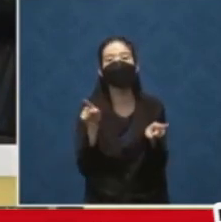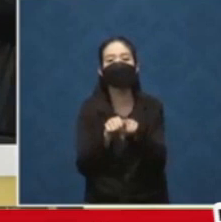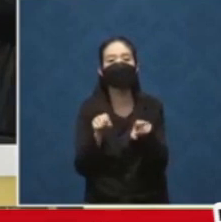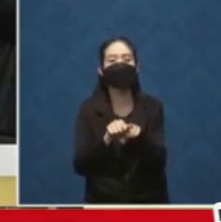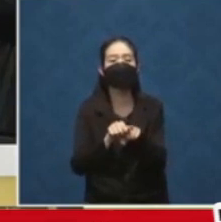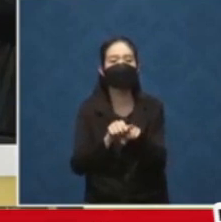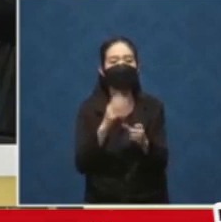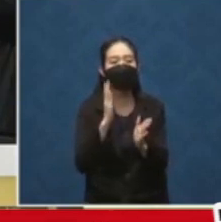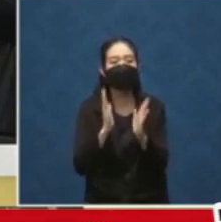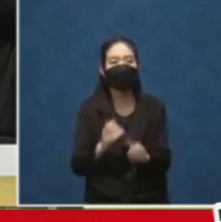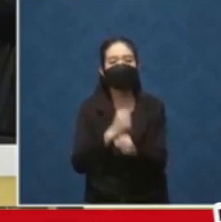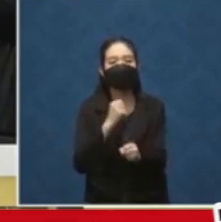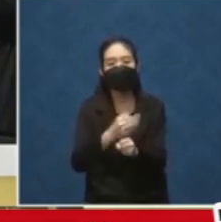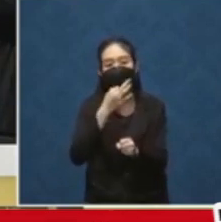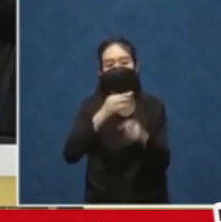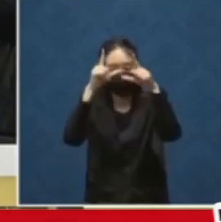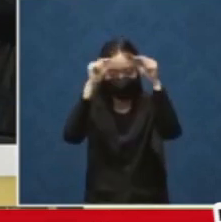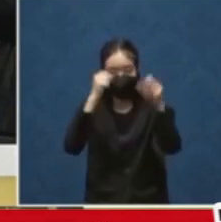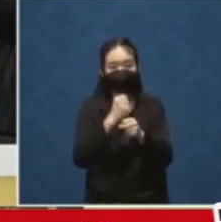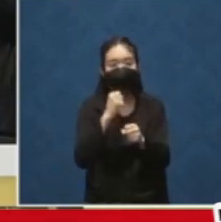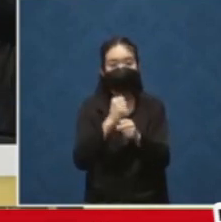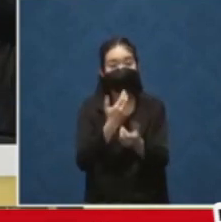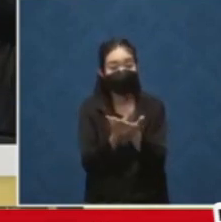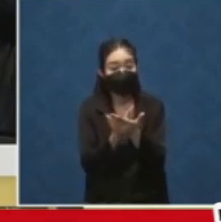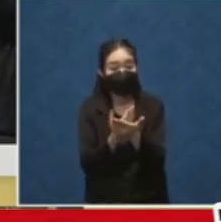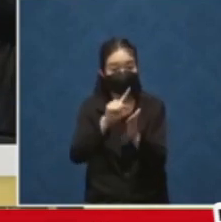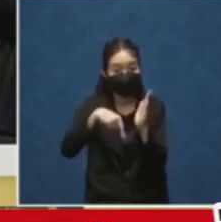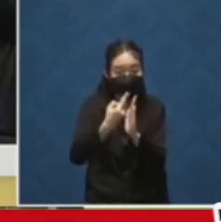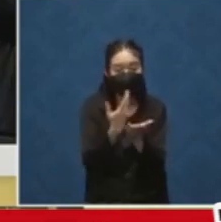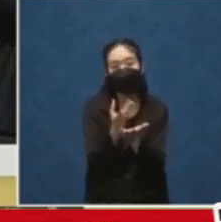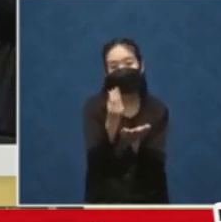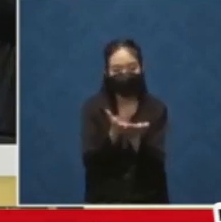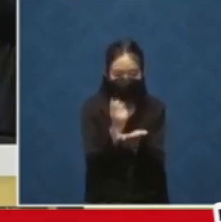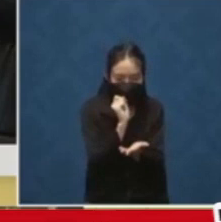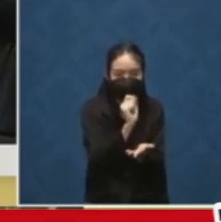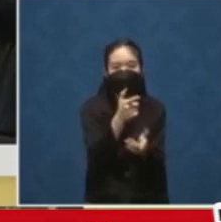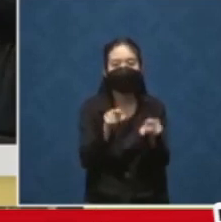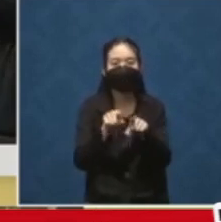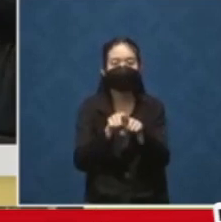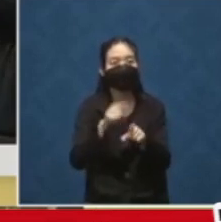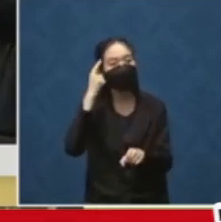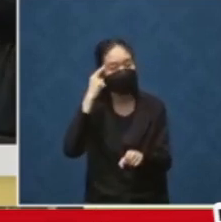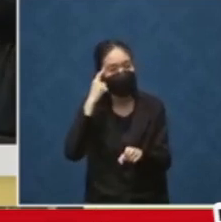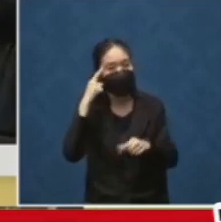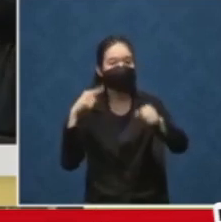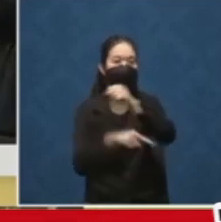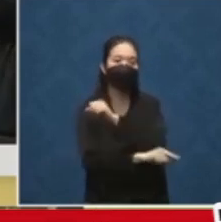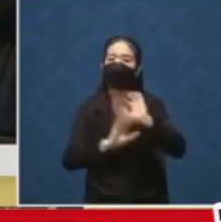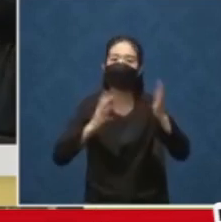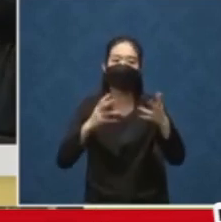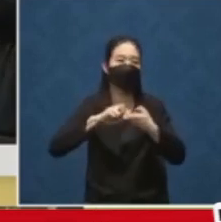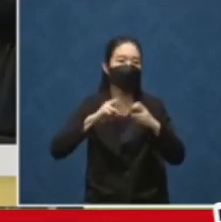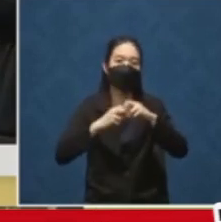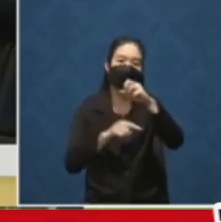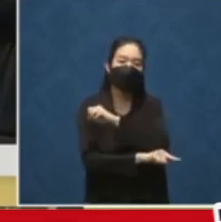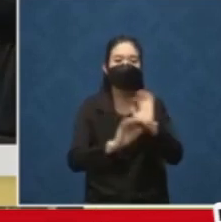มาณเช่น พยาบาลก็ได้เวลา 800-900เอาตัรวเวลา 800-800ั่โงมาทำงานผมเชื่อว่า